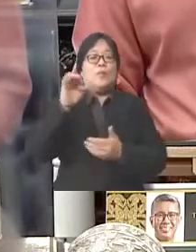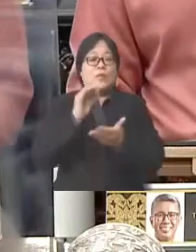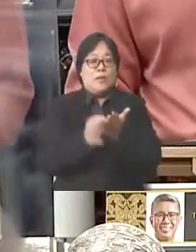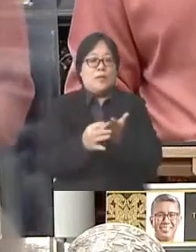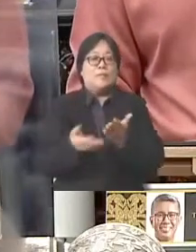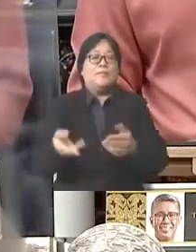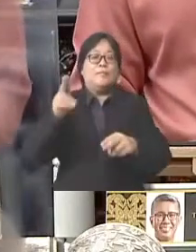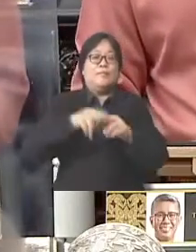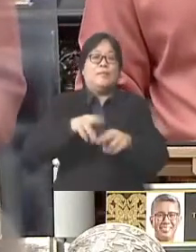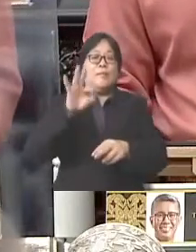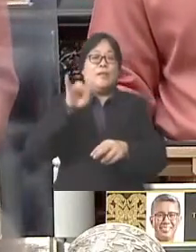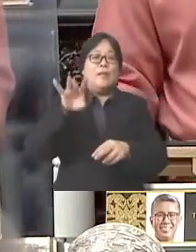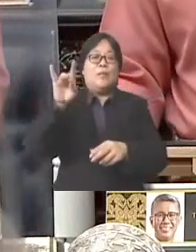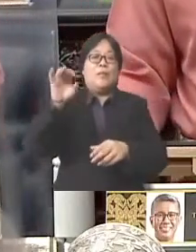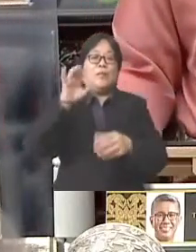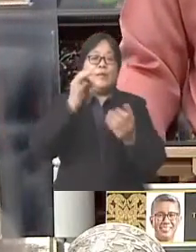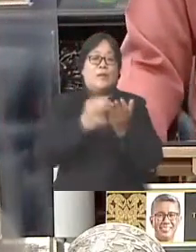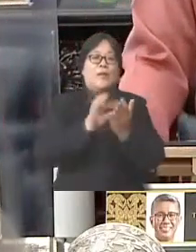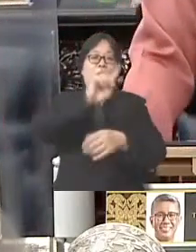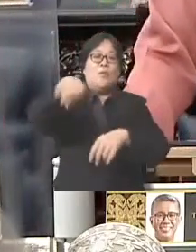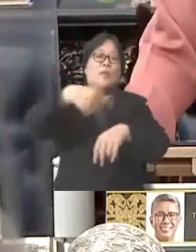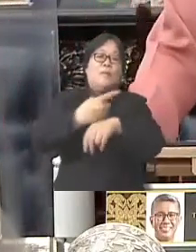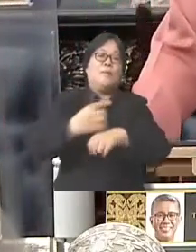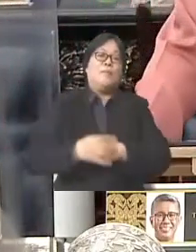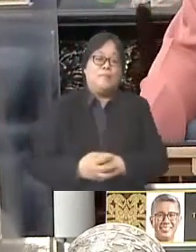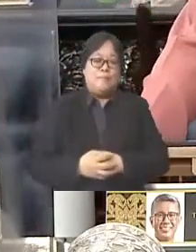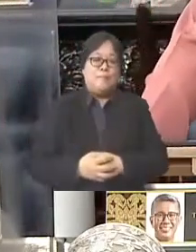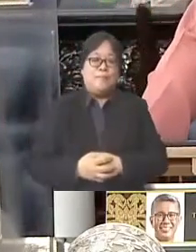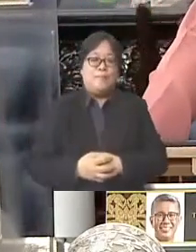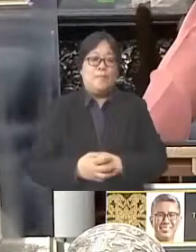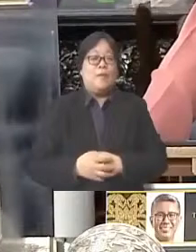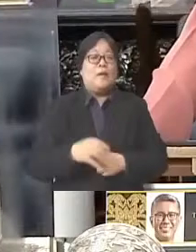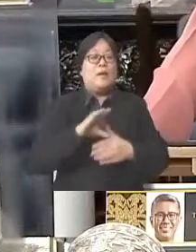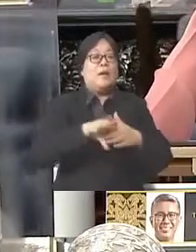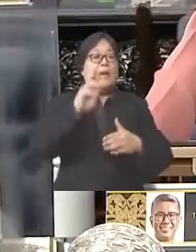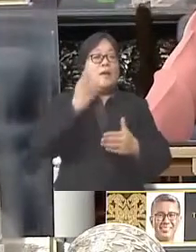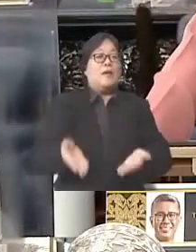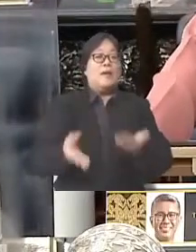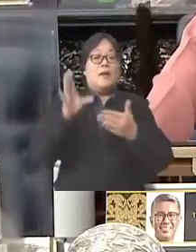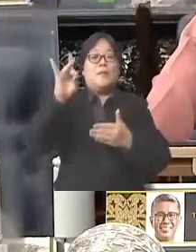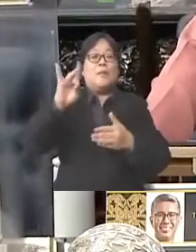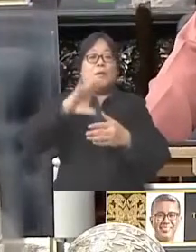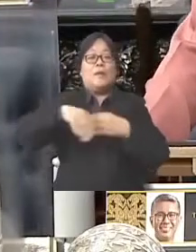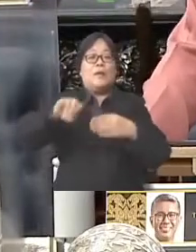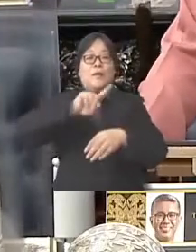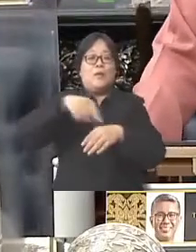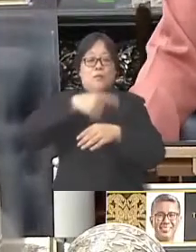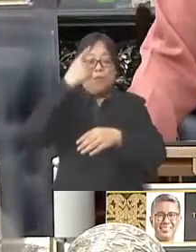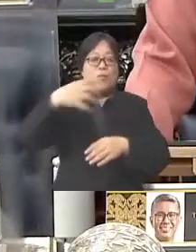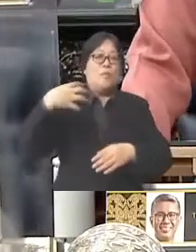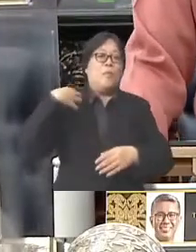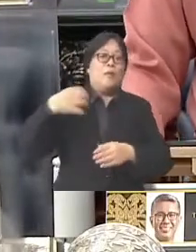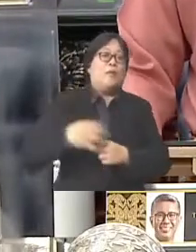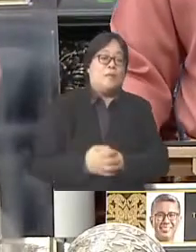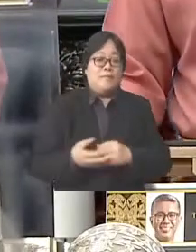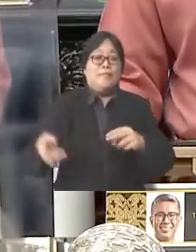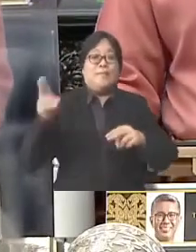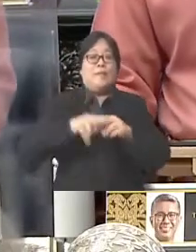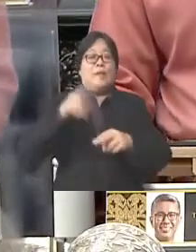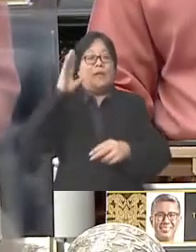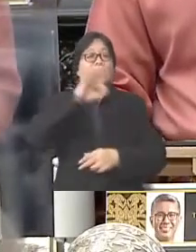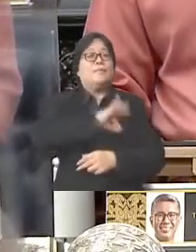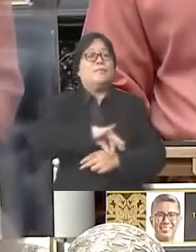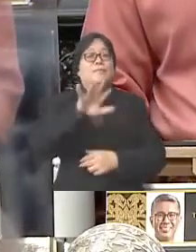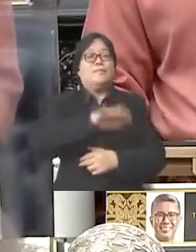kepada 9080c sejauh pegawai dan daripada 6000x kepada 8mg sejam untuk anggota kenaikan ini